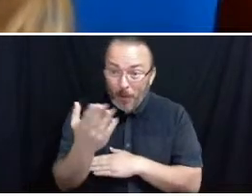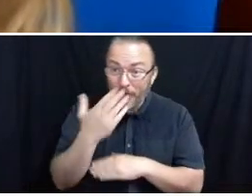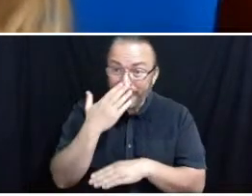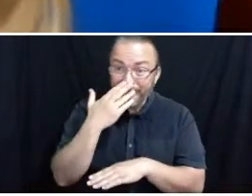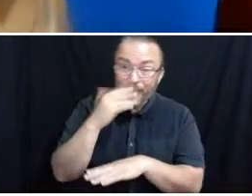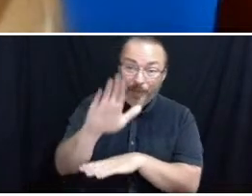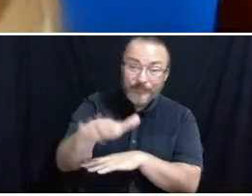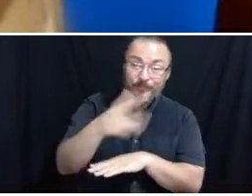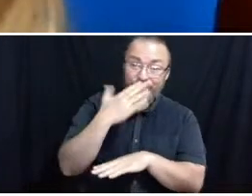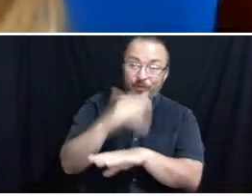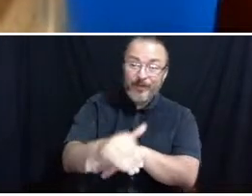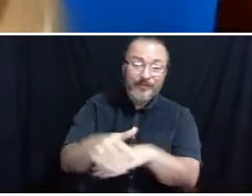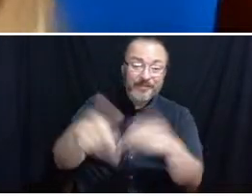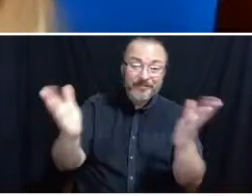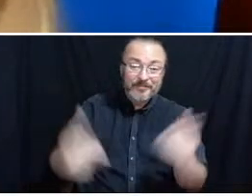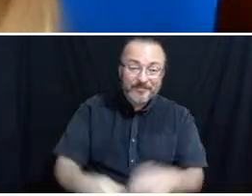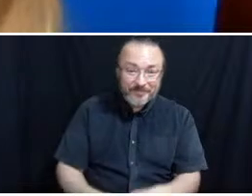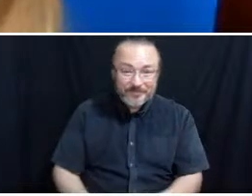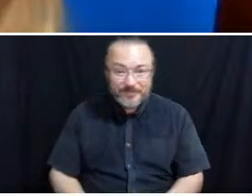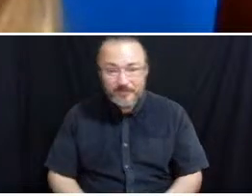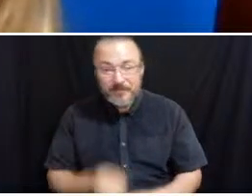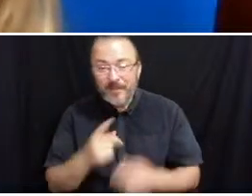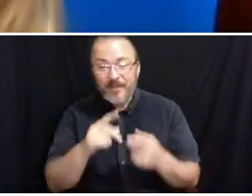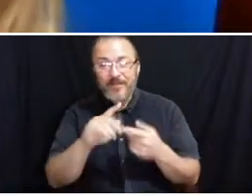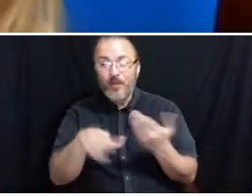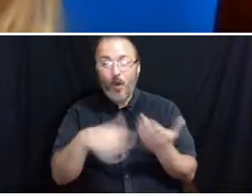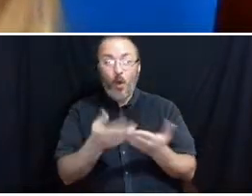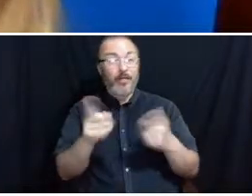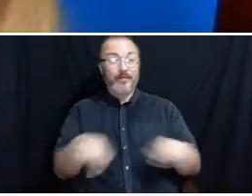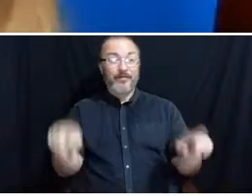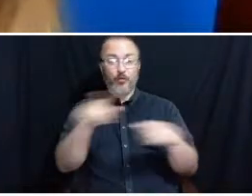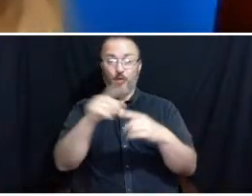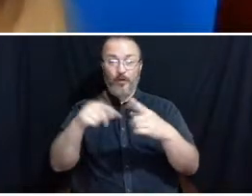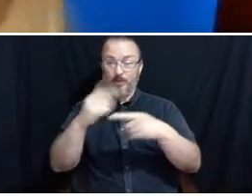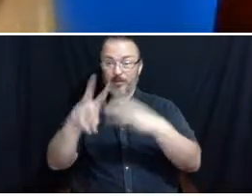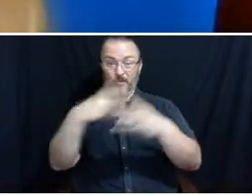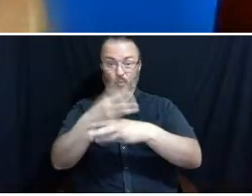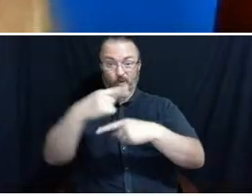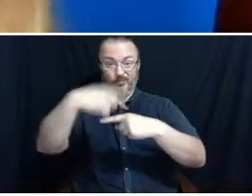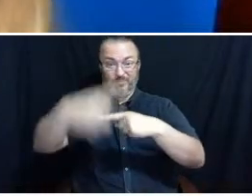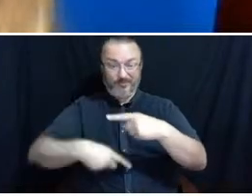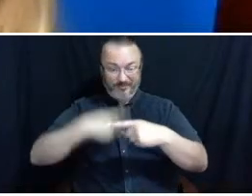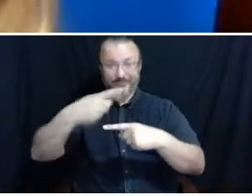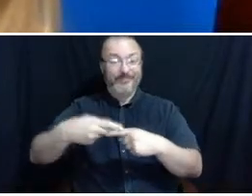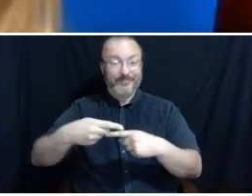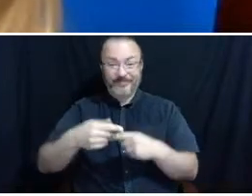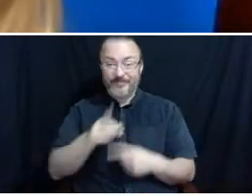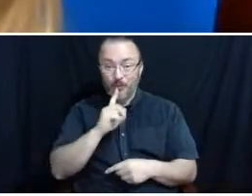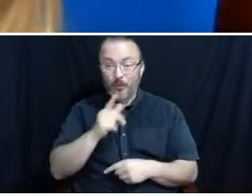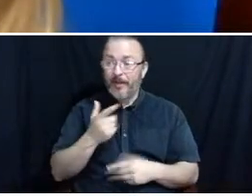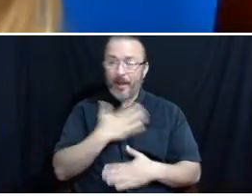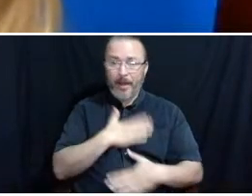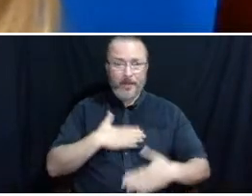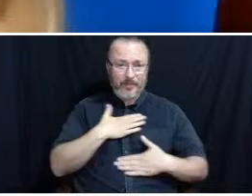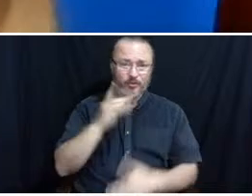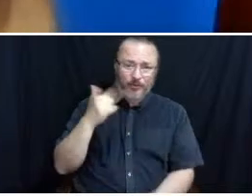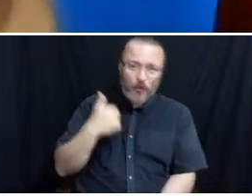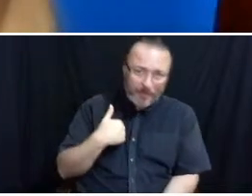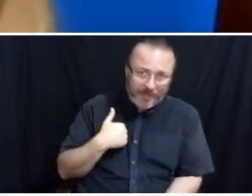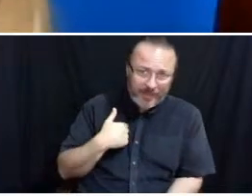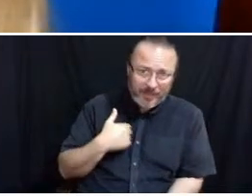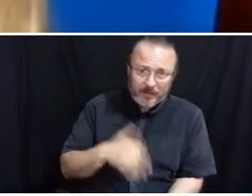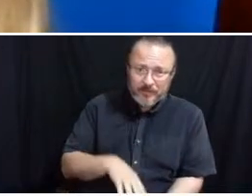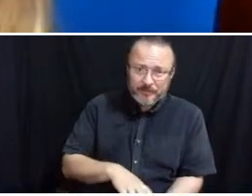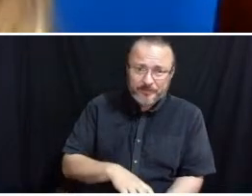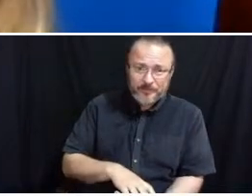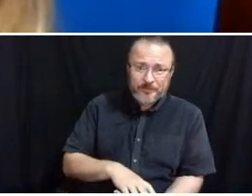Bonjour ou bonsoir à tous ceux qui nous suivent dans le monde entier. Et c'est un grand plaisir pour moi, au nom de l'UNESCO, que de vous